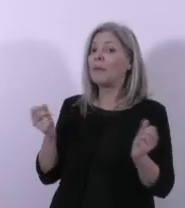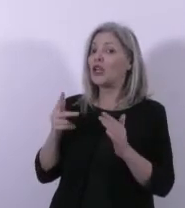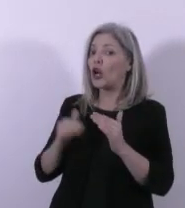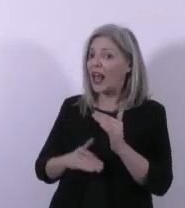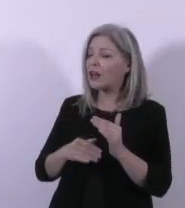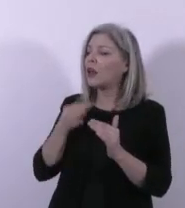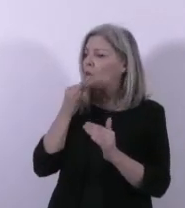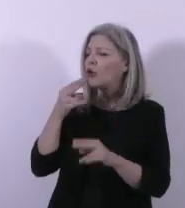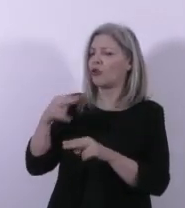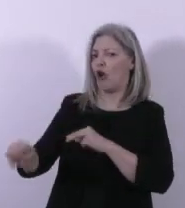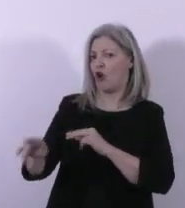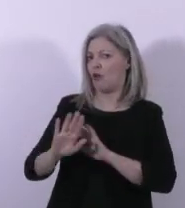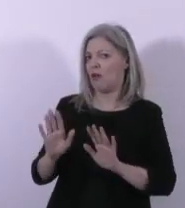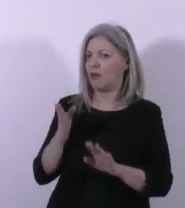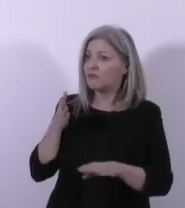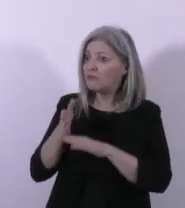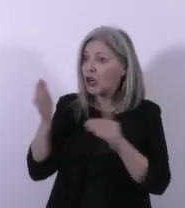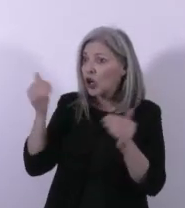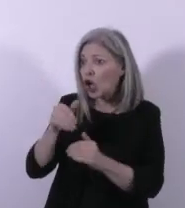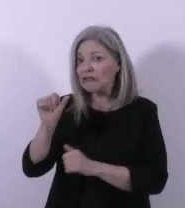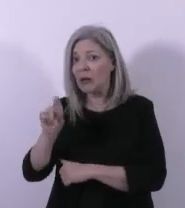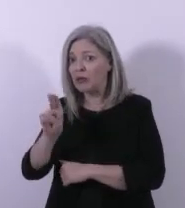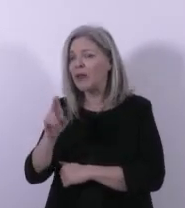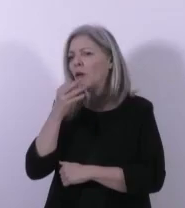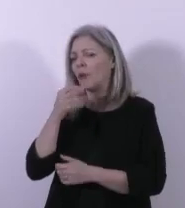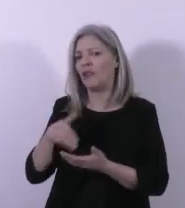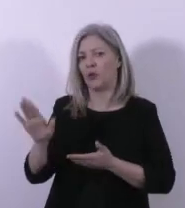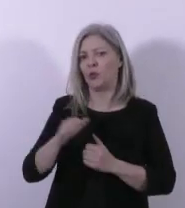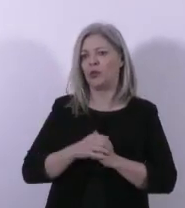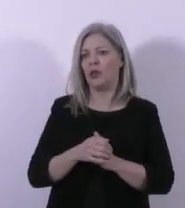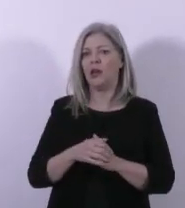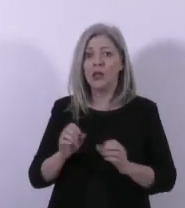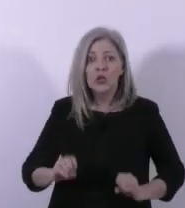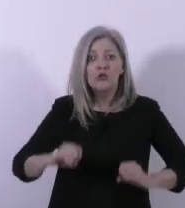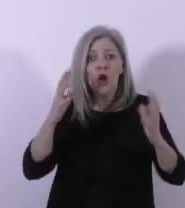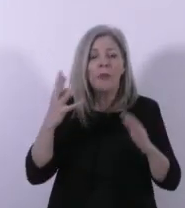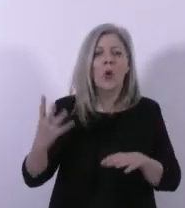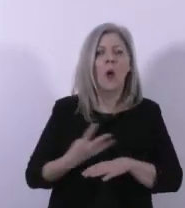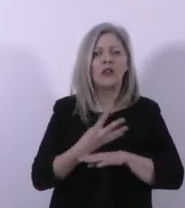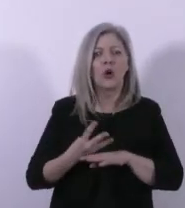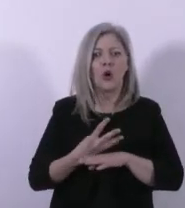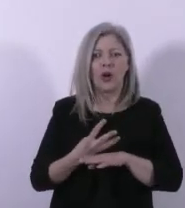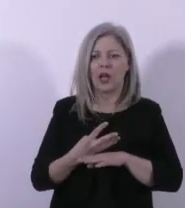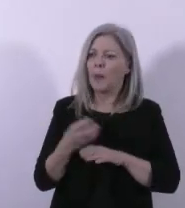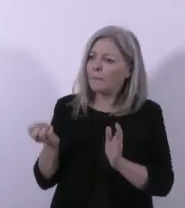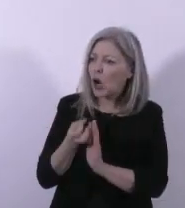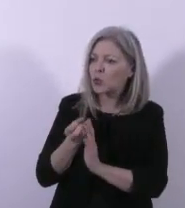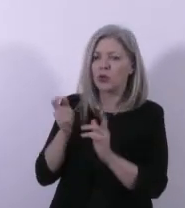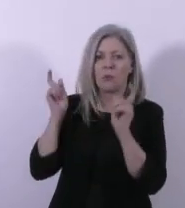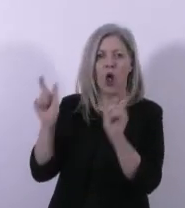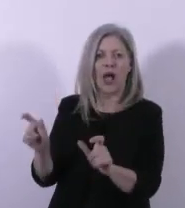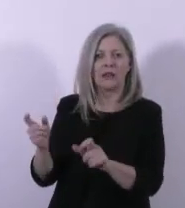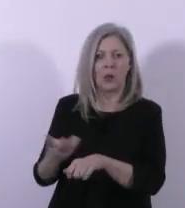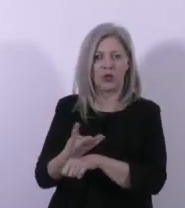lavorare. Hanno proclamato lo sciopero. Hanno fermato per 4 ore la produzione. E questa